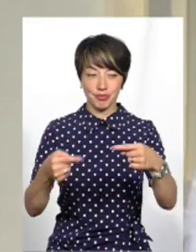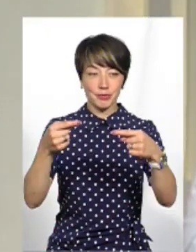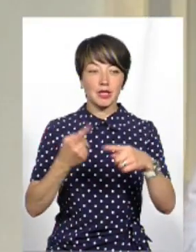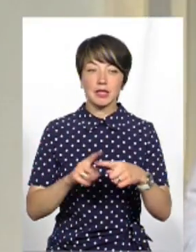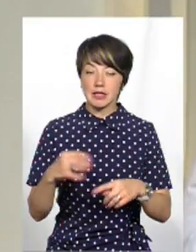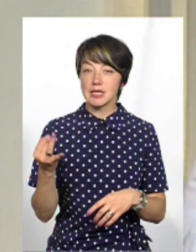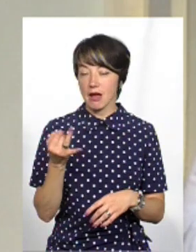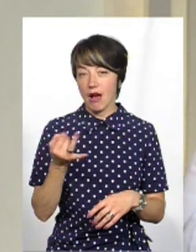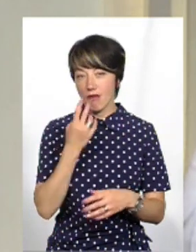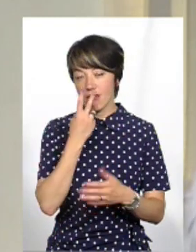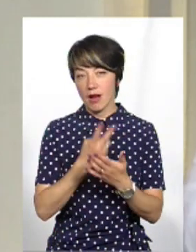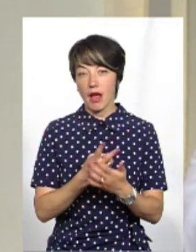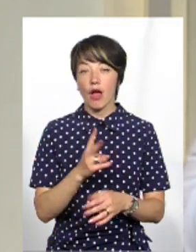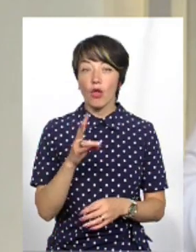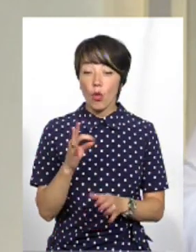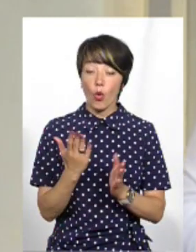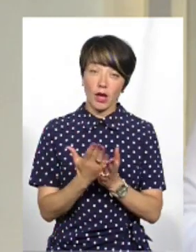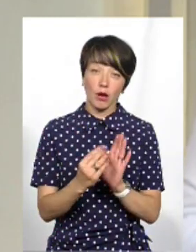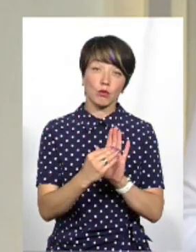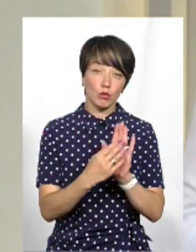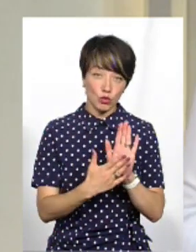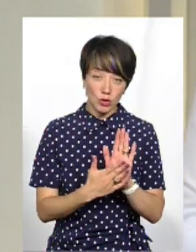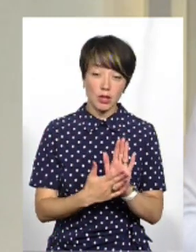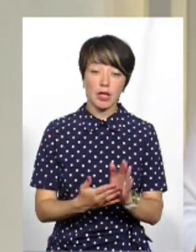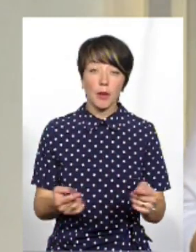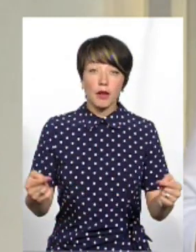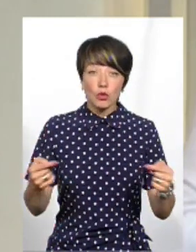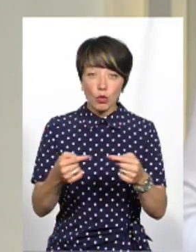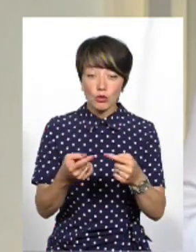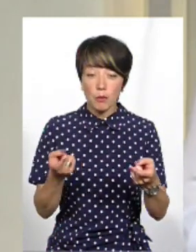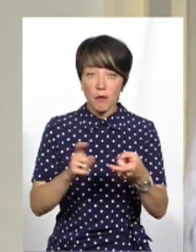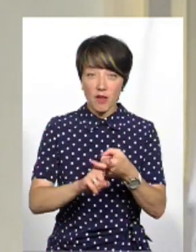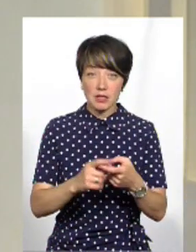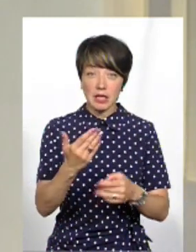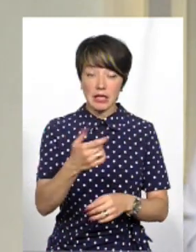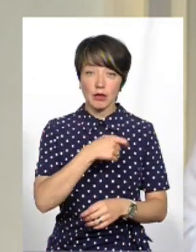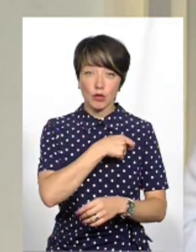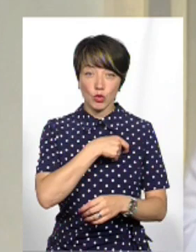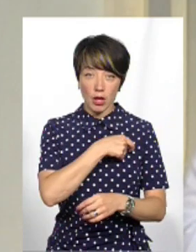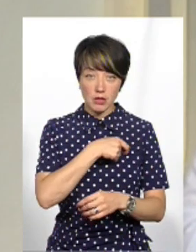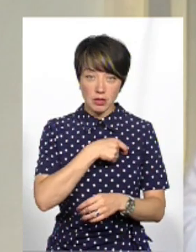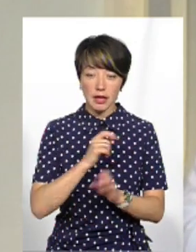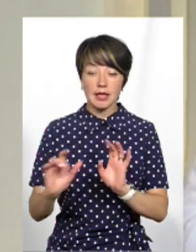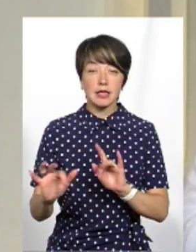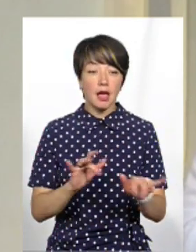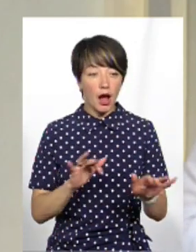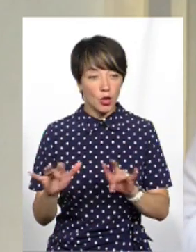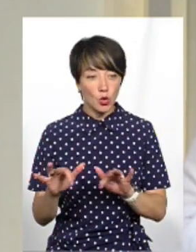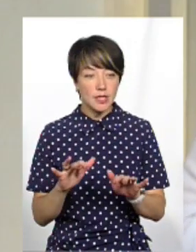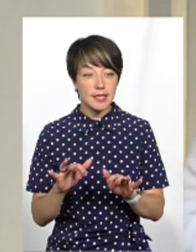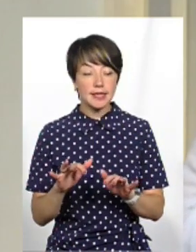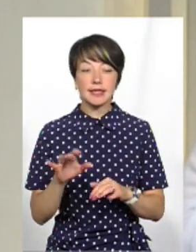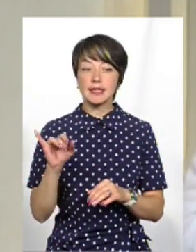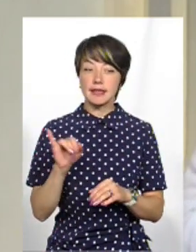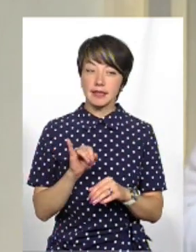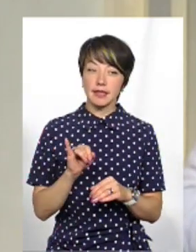це досить цікаво виглядає, хоча є пункти, які безпосередньо стосуються їхньої депутатської, стосуватимуться їхньої депутатської діяльності.